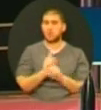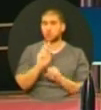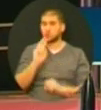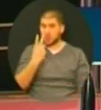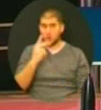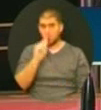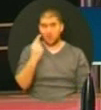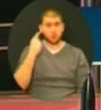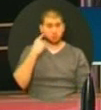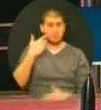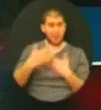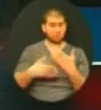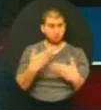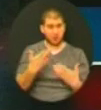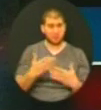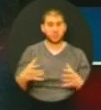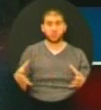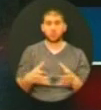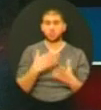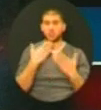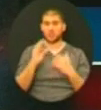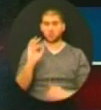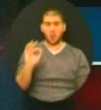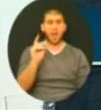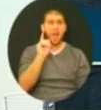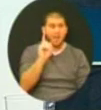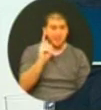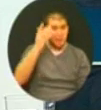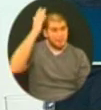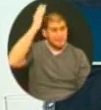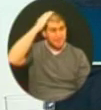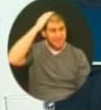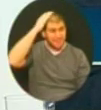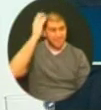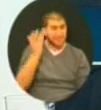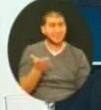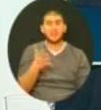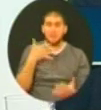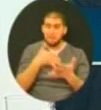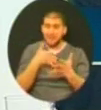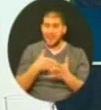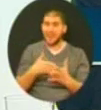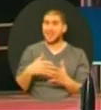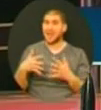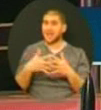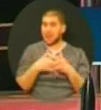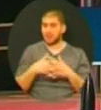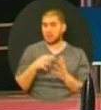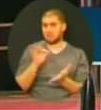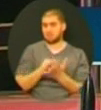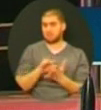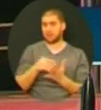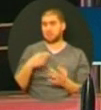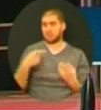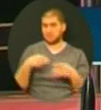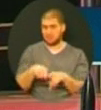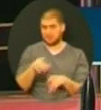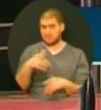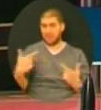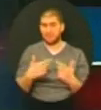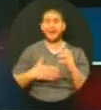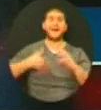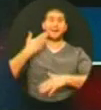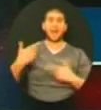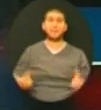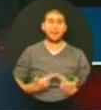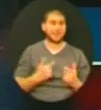אותו אולי בהמשך בישיבת הסיעה שלכם. אבל בנט ביקר את הקבינט תוך כדי מלחמה, אחרי מלחמה,